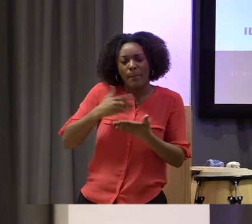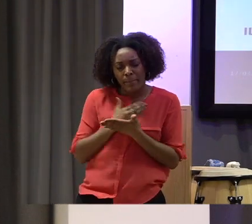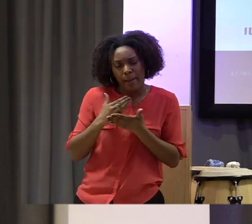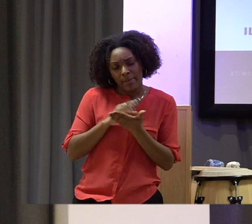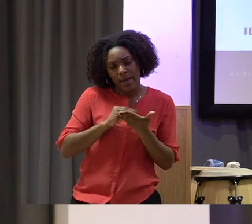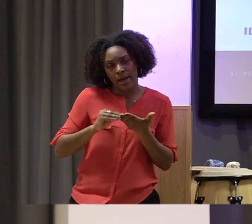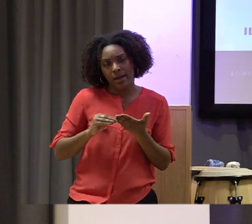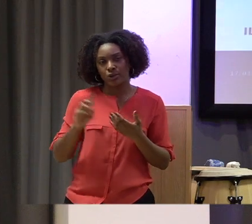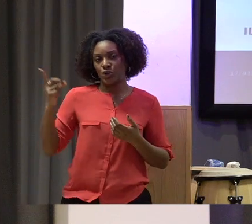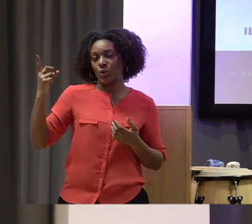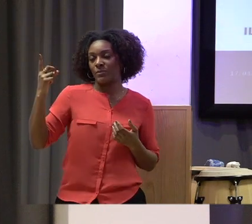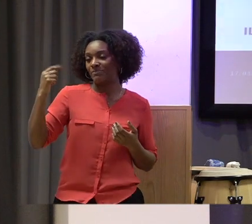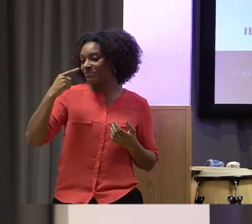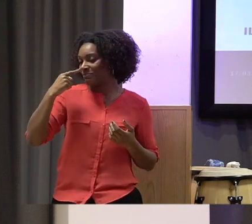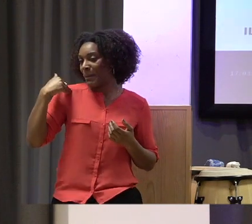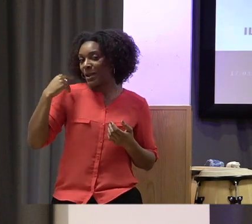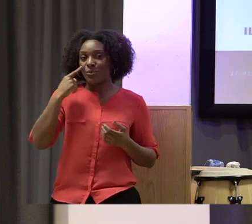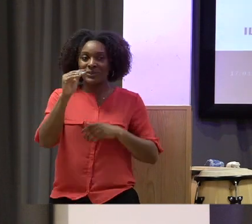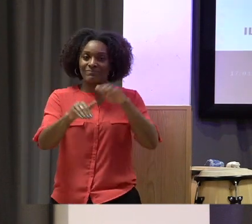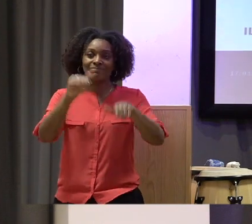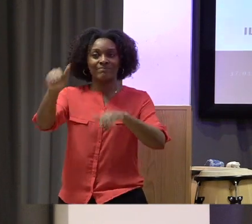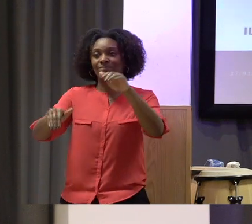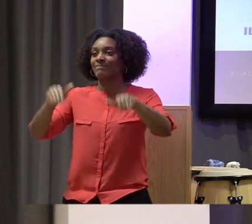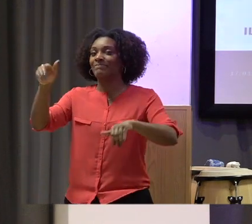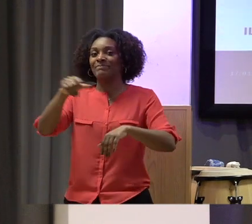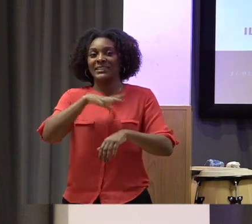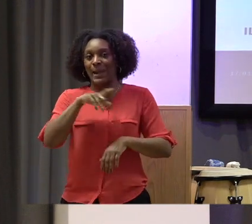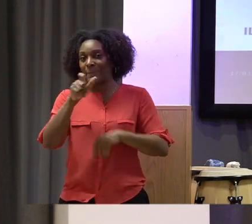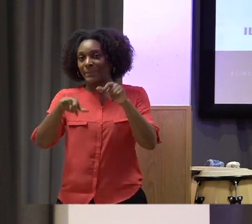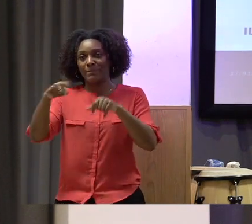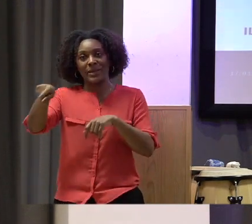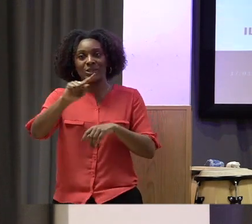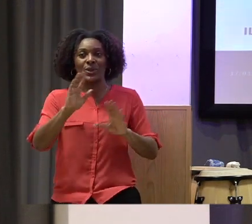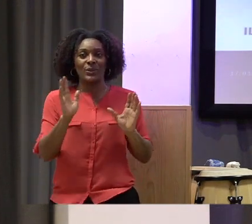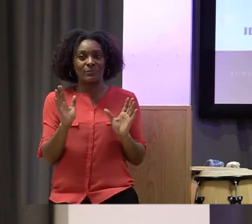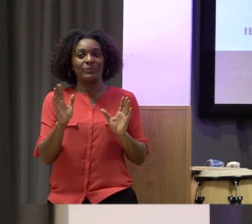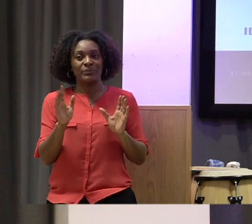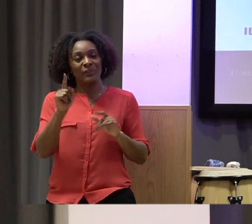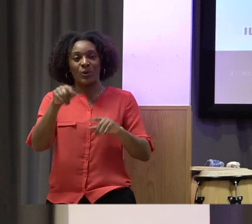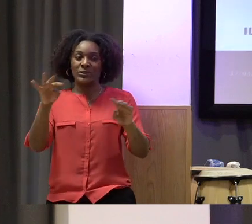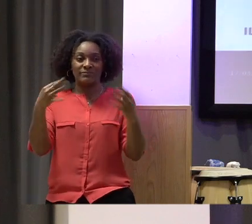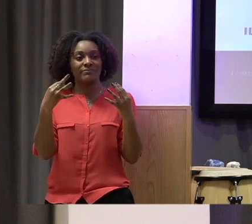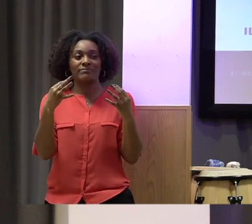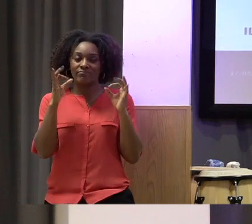Je ne sais pas si ça concerne une seule personne, mais Dieu m'a mis à cœur d'interpeller l'auditoire.